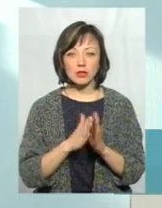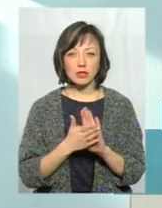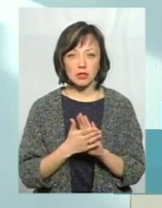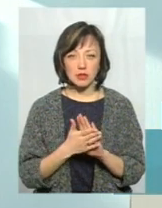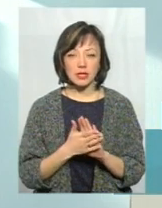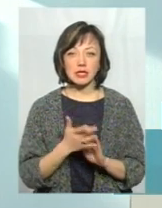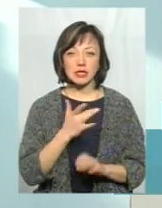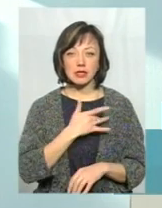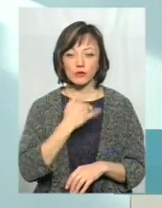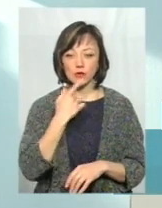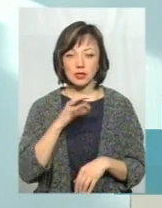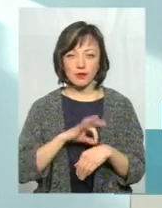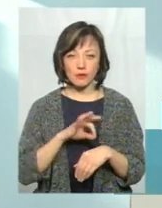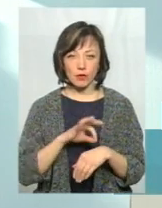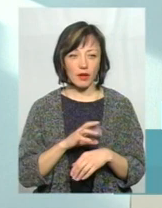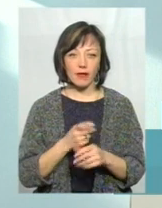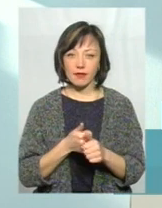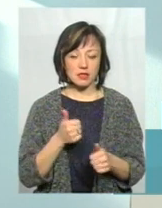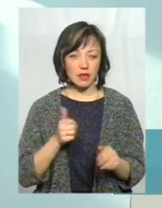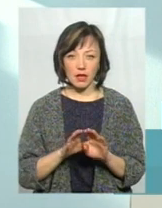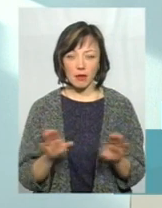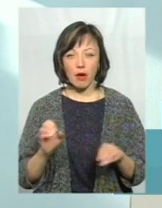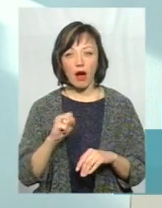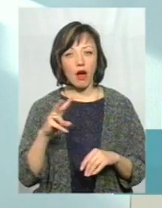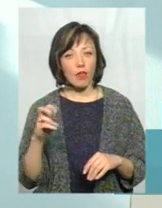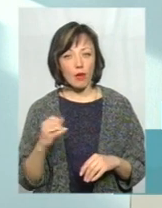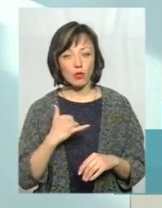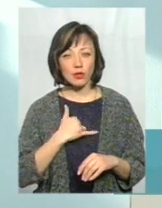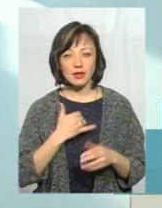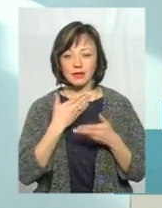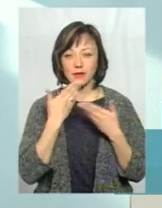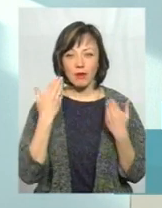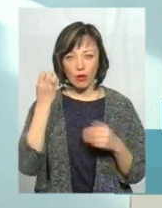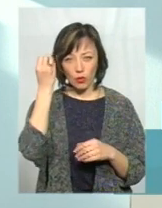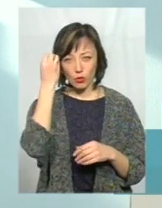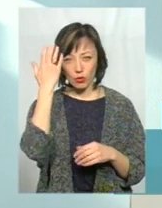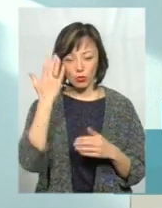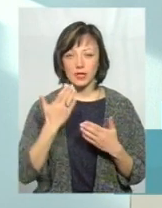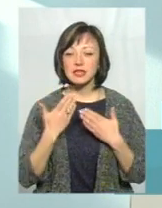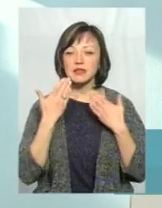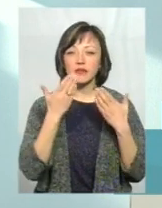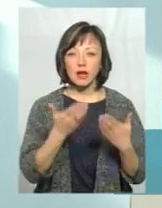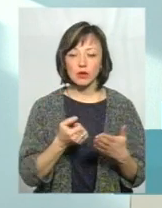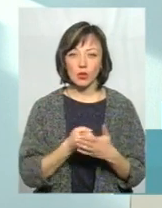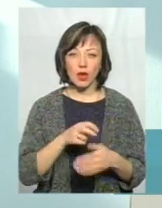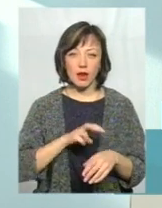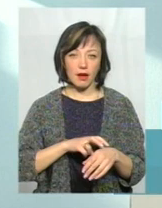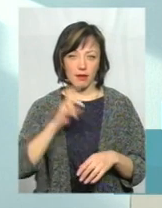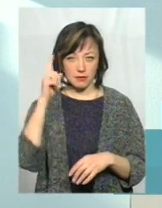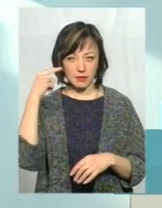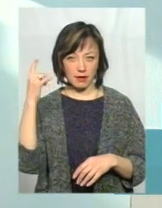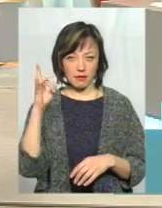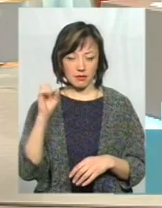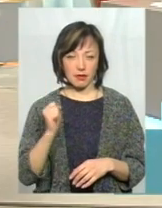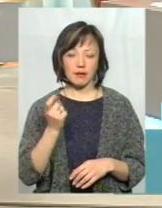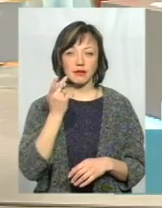серцево-судинними захворюваннями. Ми також не відстаємо. Але у нас немає культури звернення до лікаря-психіатра.